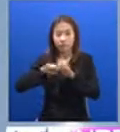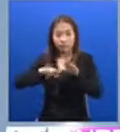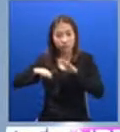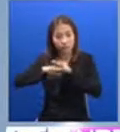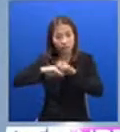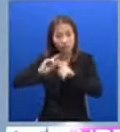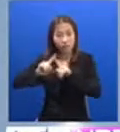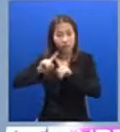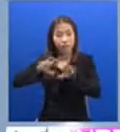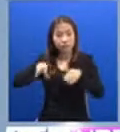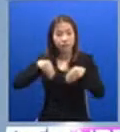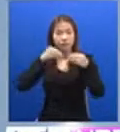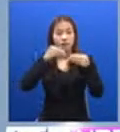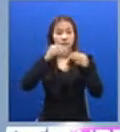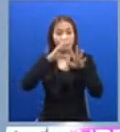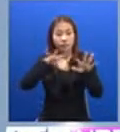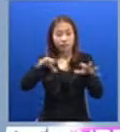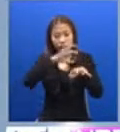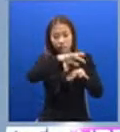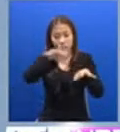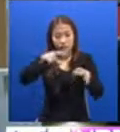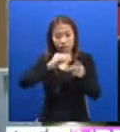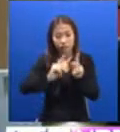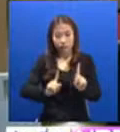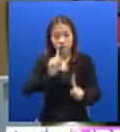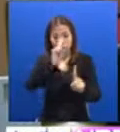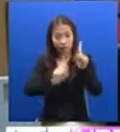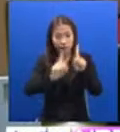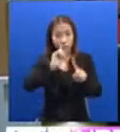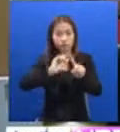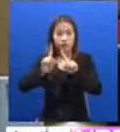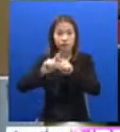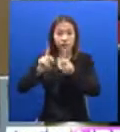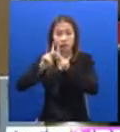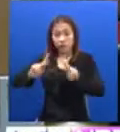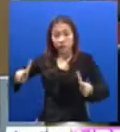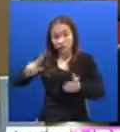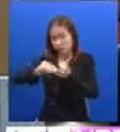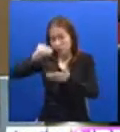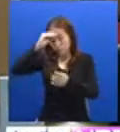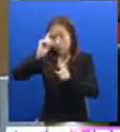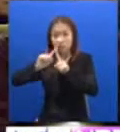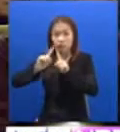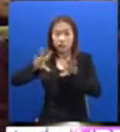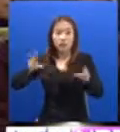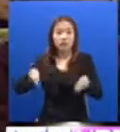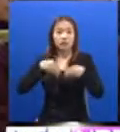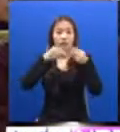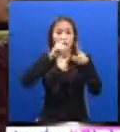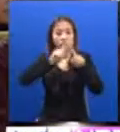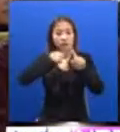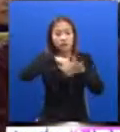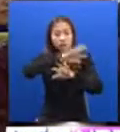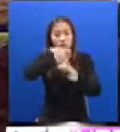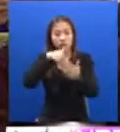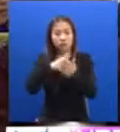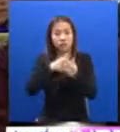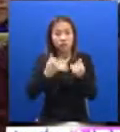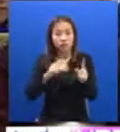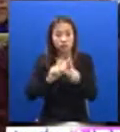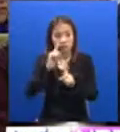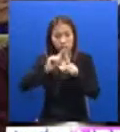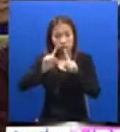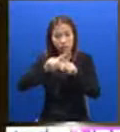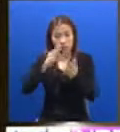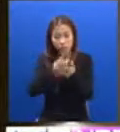ฐานซึ่งมีสถานศึกษาที่ผ่านการประเมินจากกระทรวงศึกษาธิการและเป็นสถานศึกษาแบบอย่างการจัดกิจกรรม